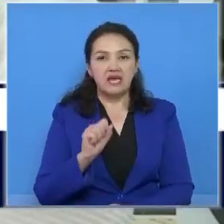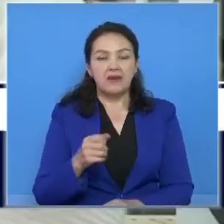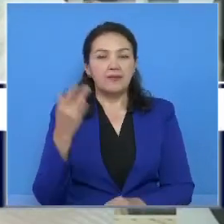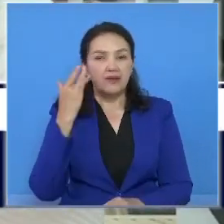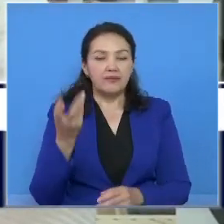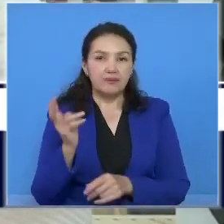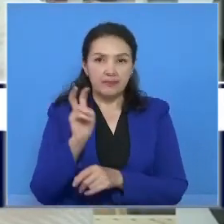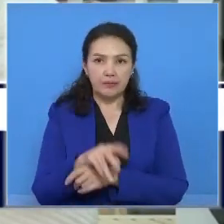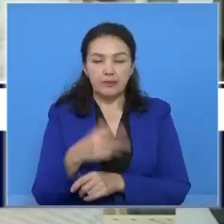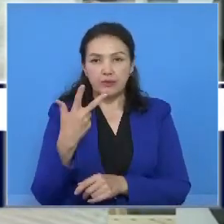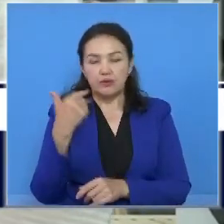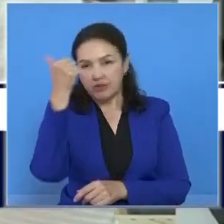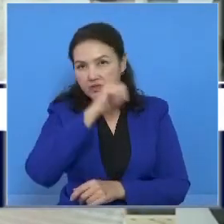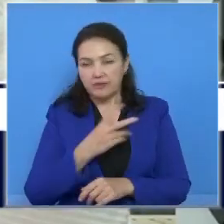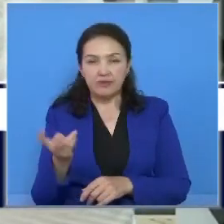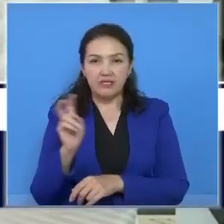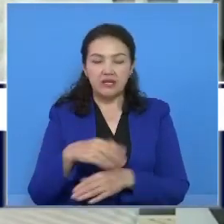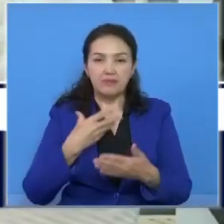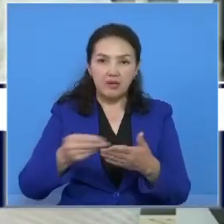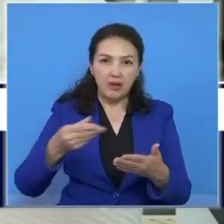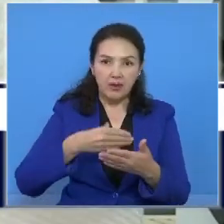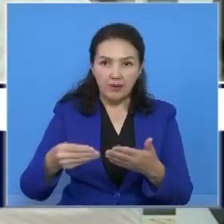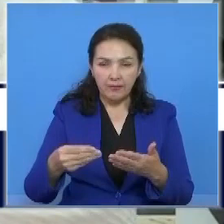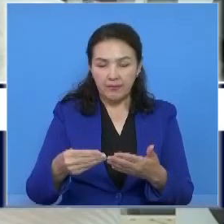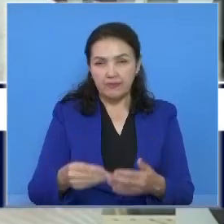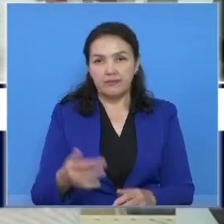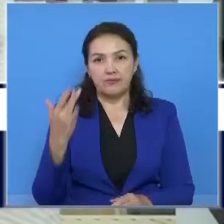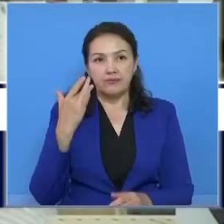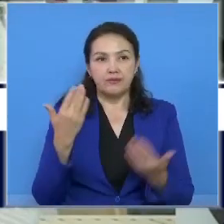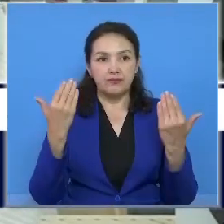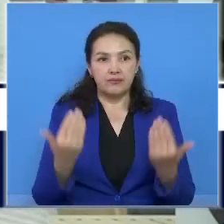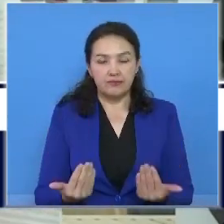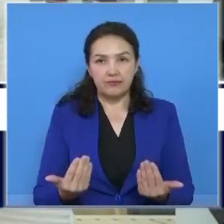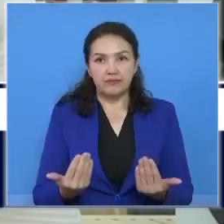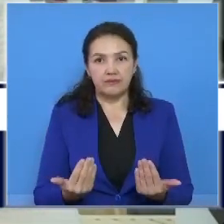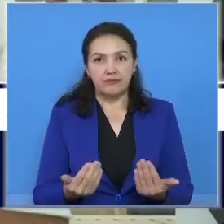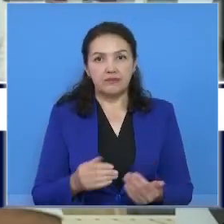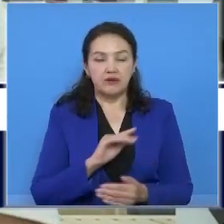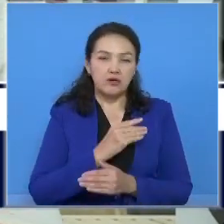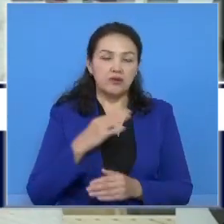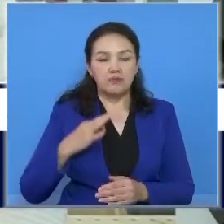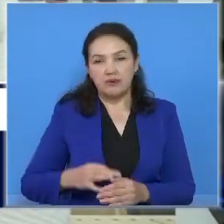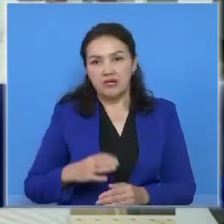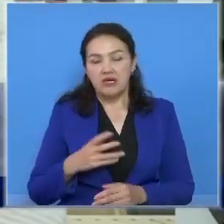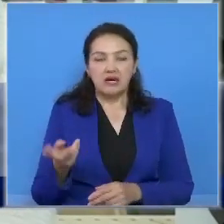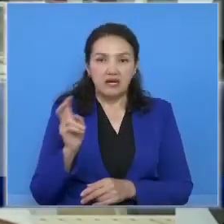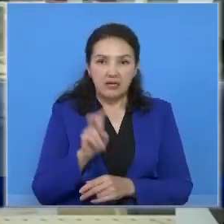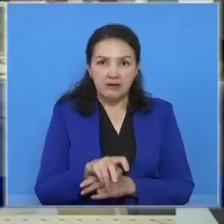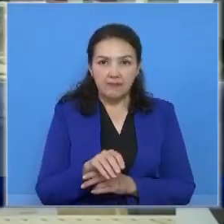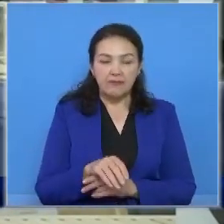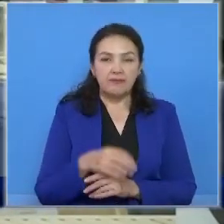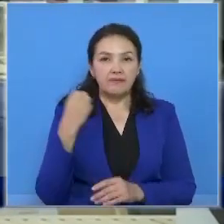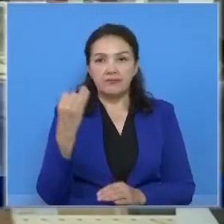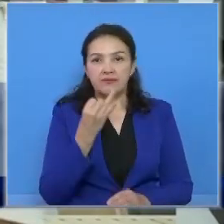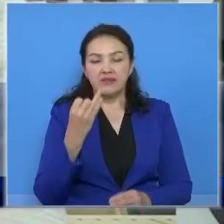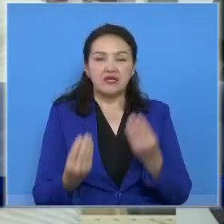постоянный клиенті боламыз. 3 жылдан бері осыны зат алып тұрамыз. Постоянно. Бүгін ол кішкентай болса да зат алуға келгенбіз. Мұнда қызық,